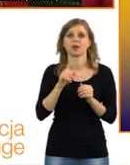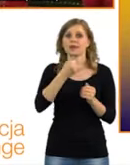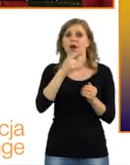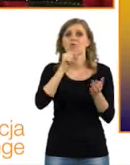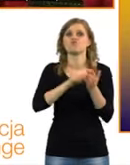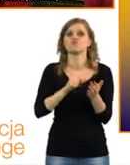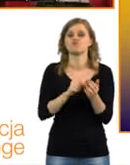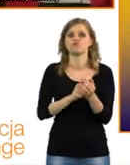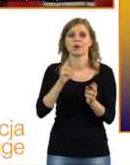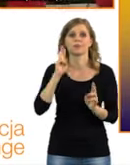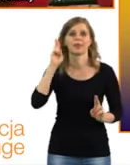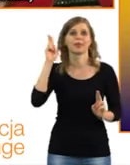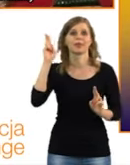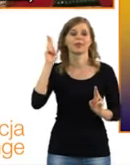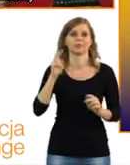Kurka,